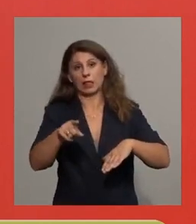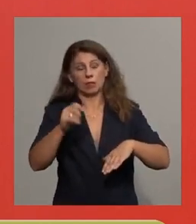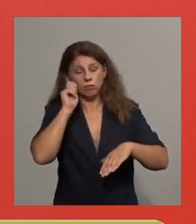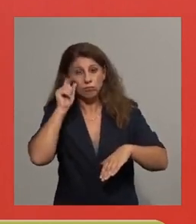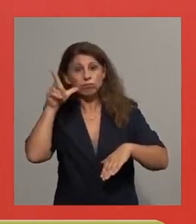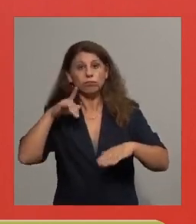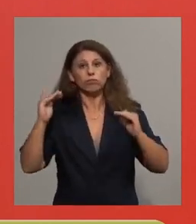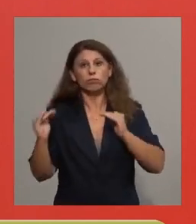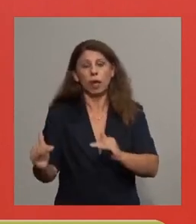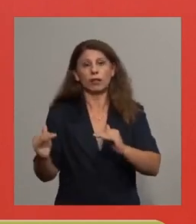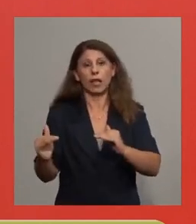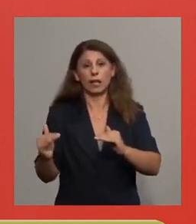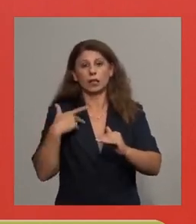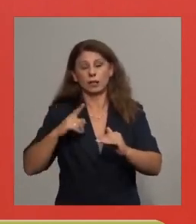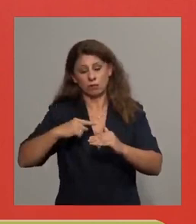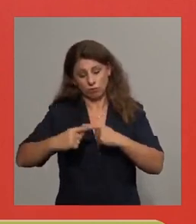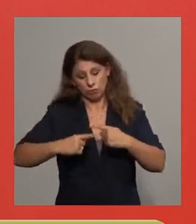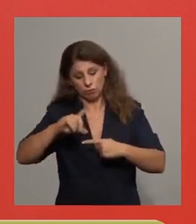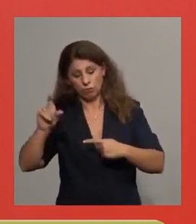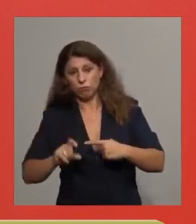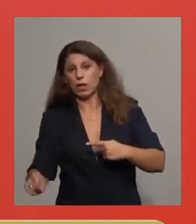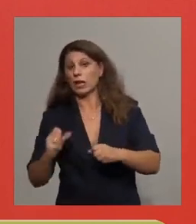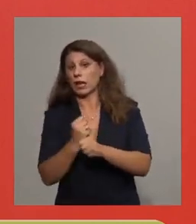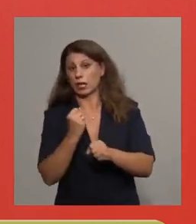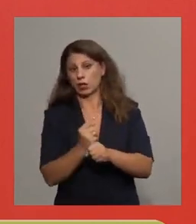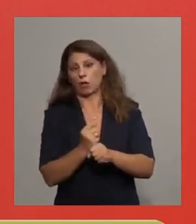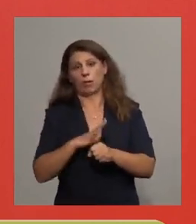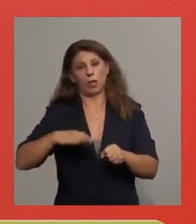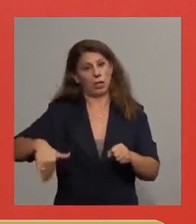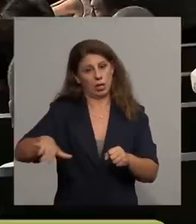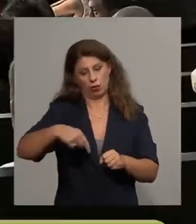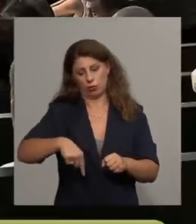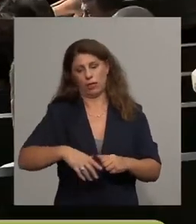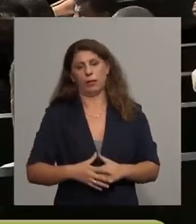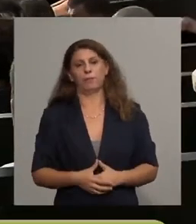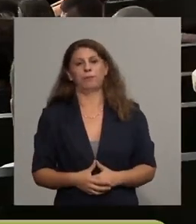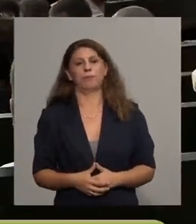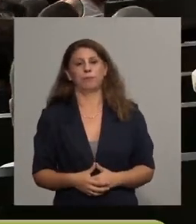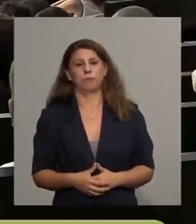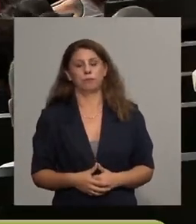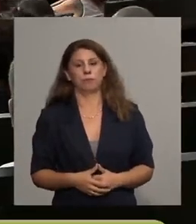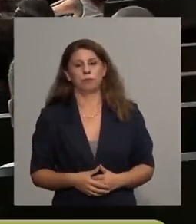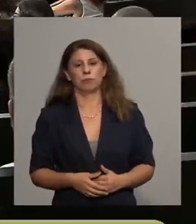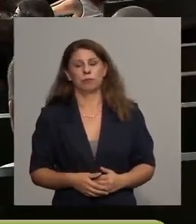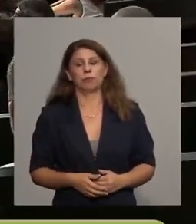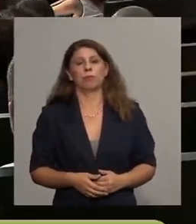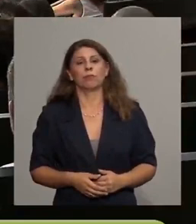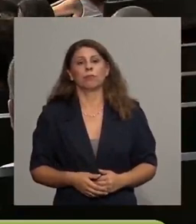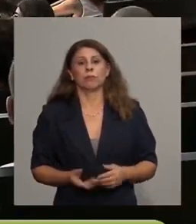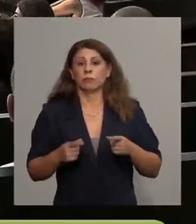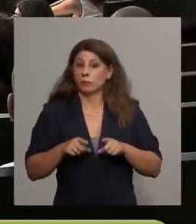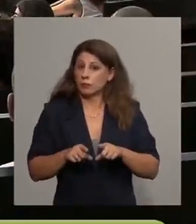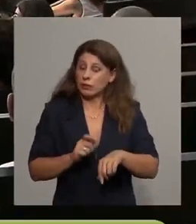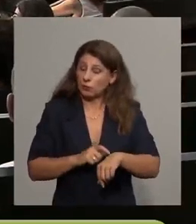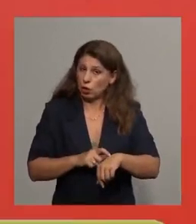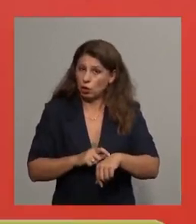πρωτοφανούς κατάστασης που βιώνουν οι εργαζόμενοι, ο λαός μας σήμερα. Την ίδια στιγμή